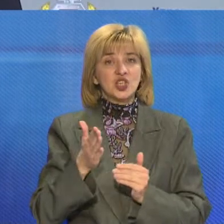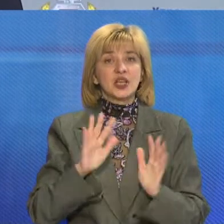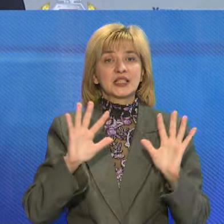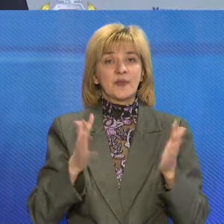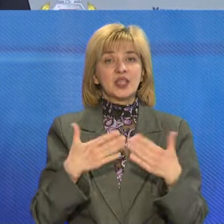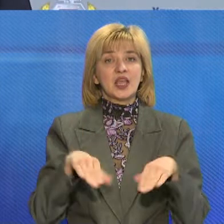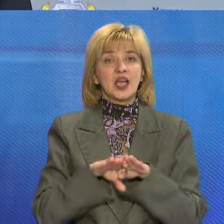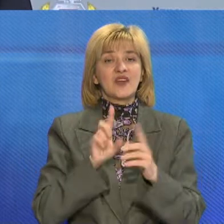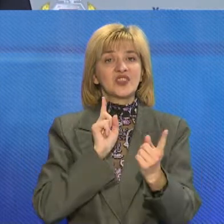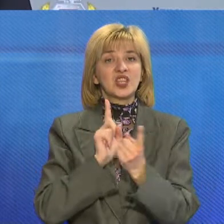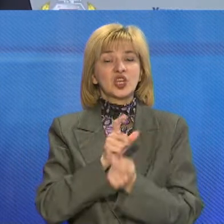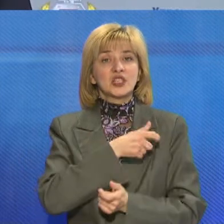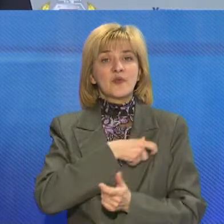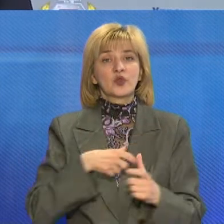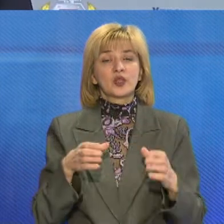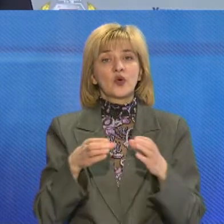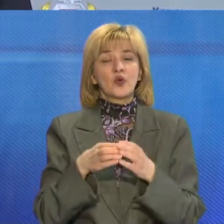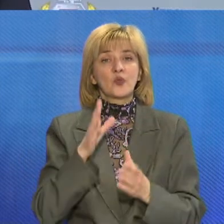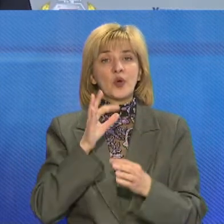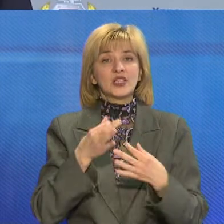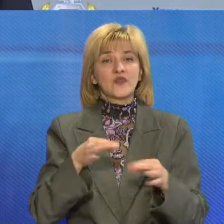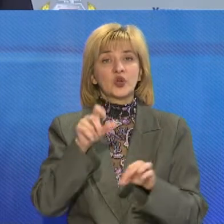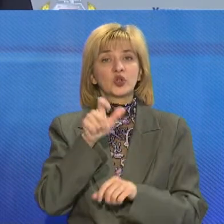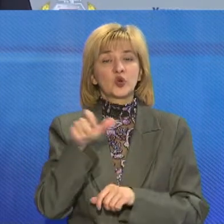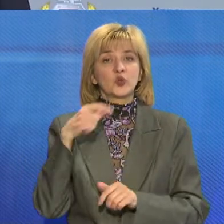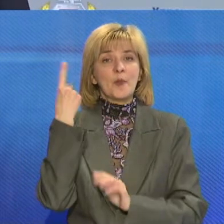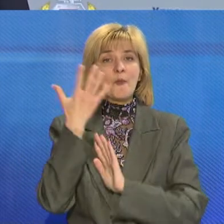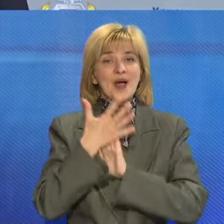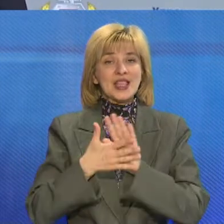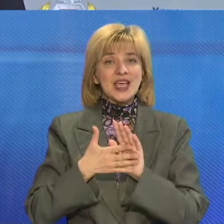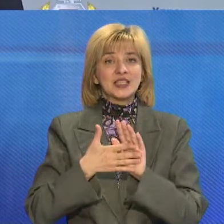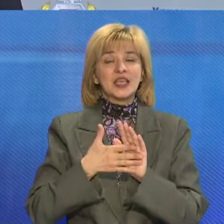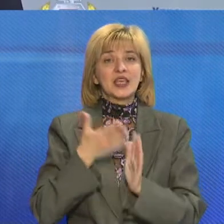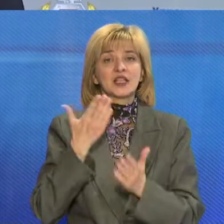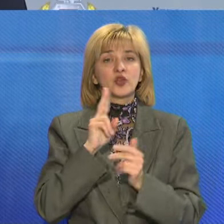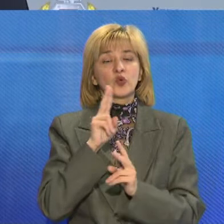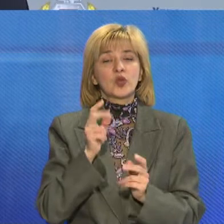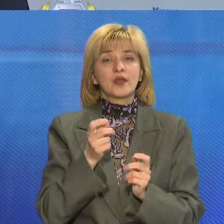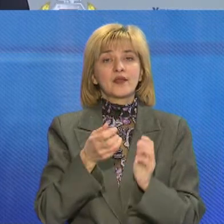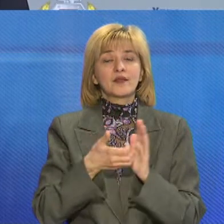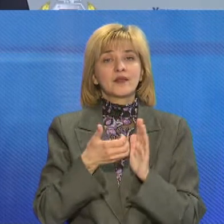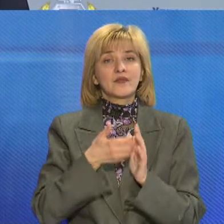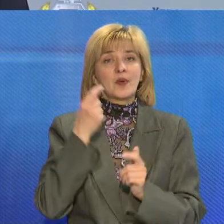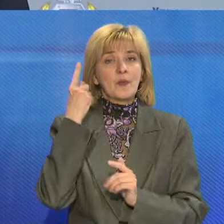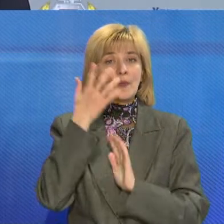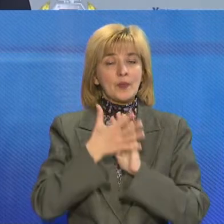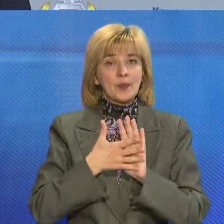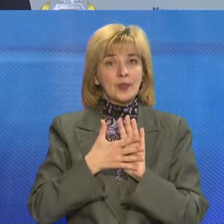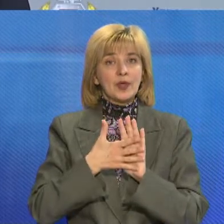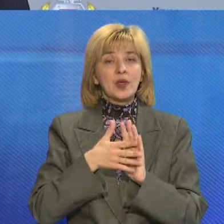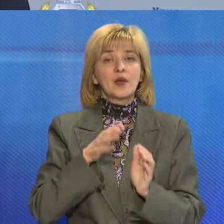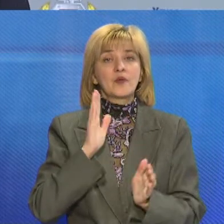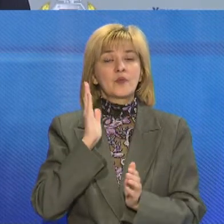корпусом позволит людям, личному составу до конца понять, если кто-то недопонимает предстоящих процессов,